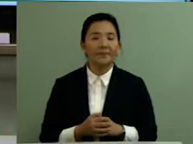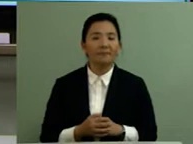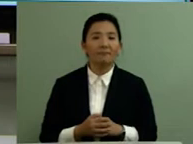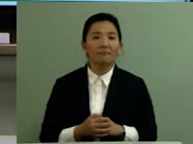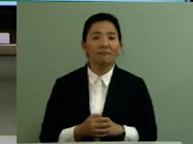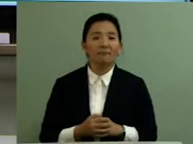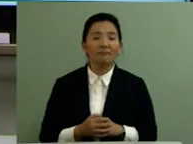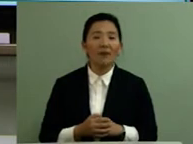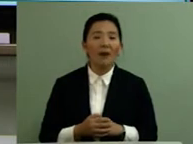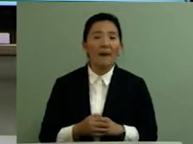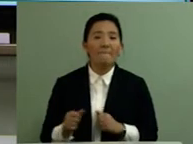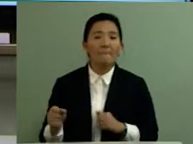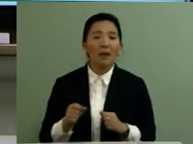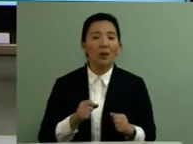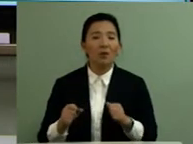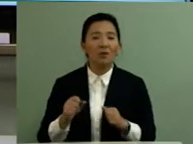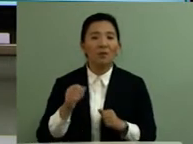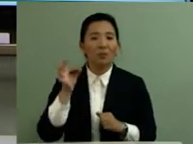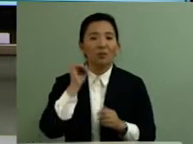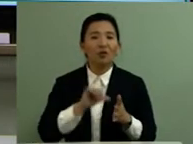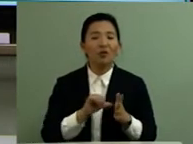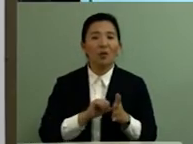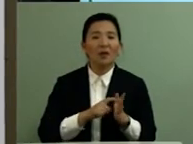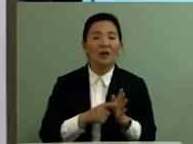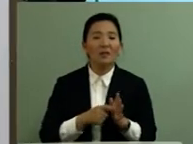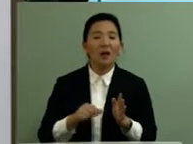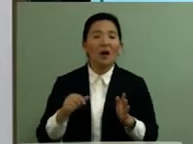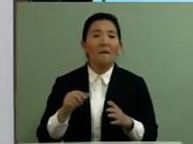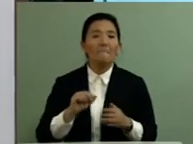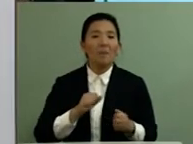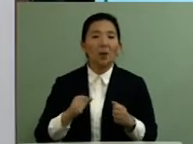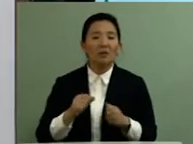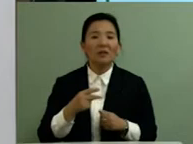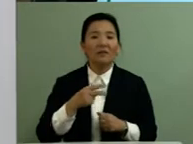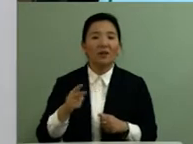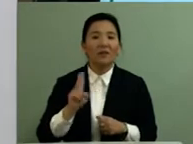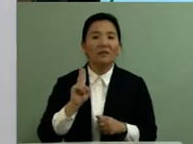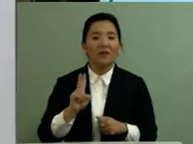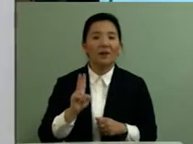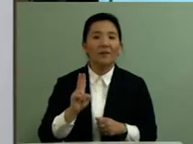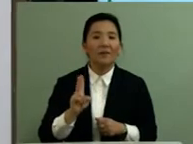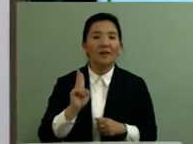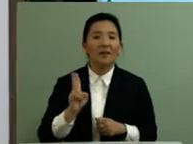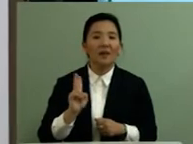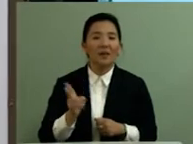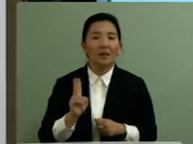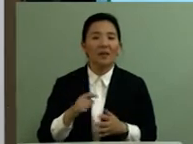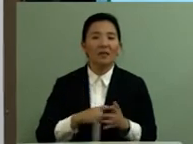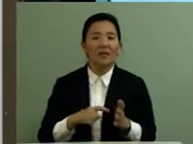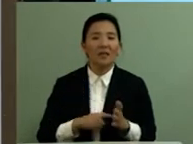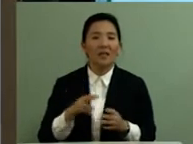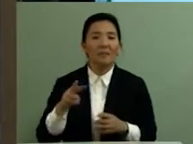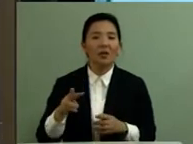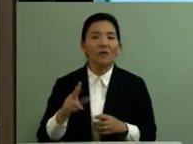паскаль. Плотность, вспоминаем из шестого класса, плотность равна 2 килограмм разделить на метр в